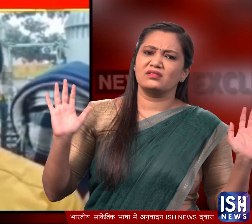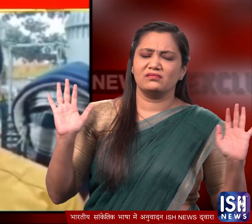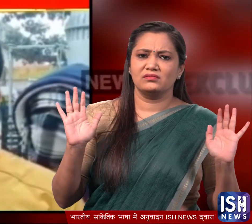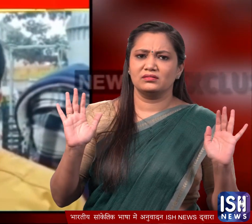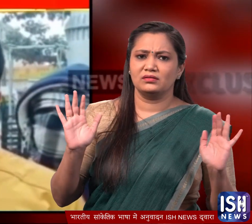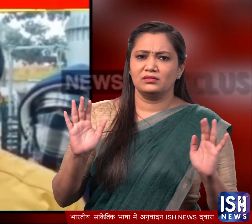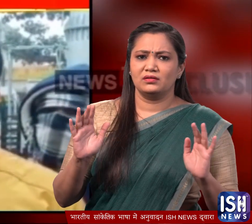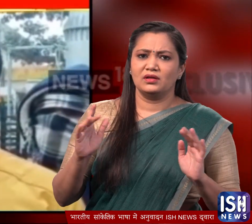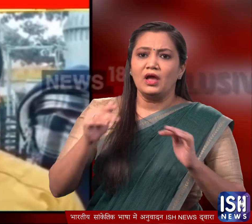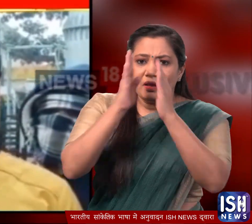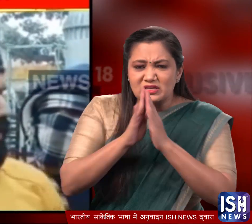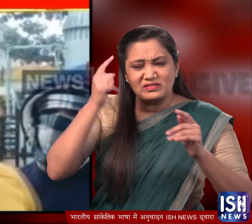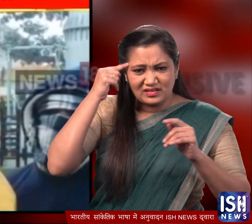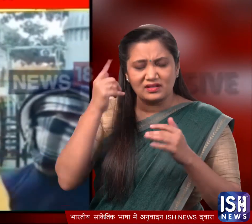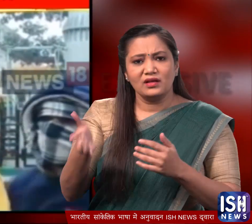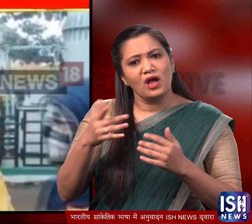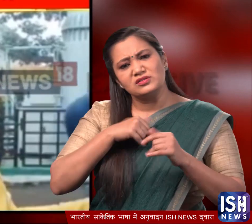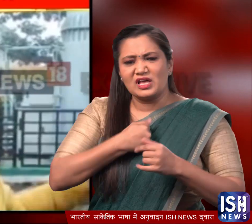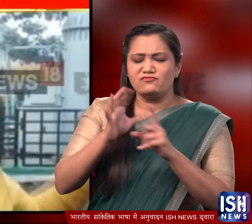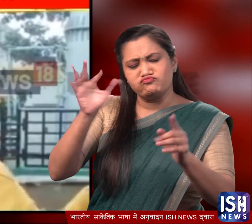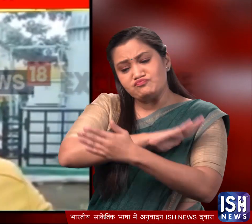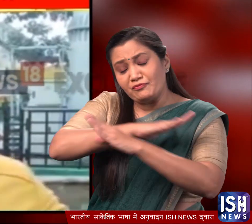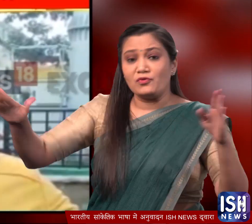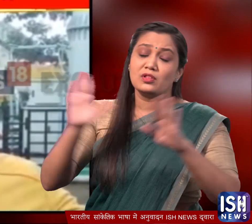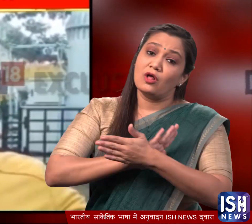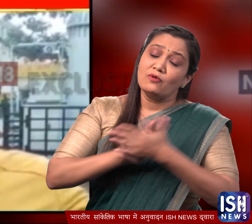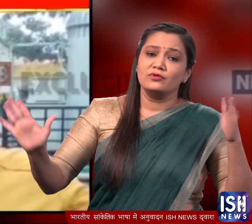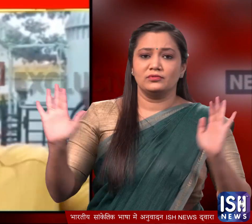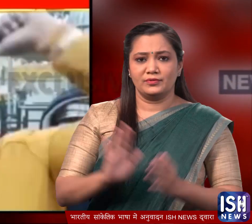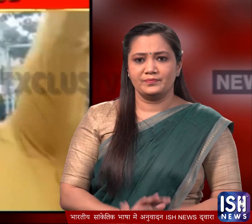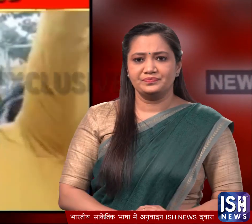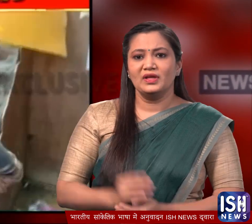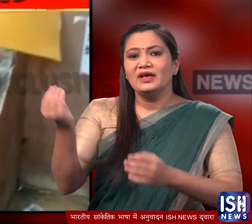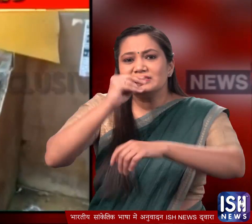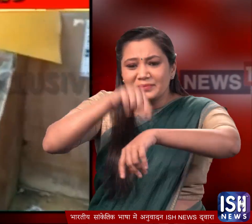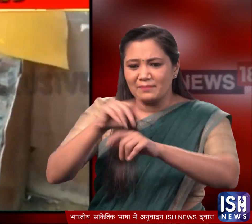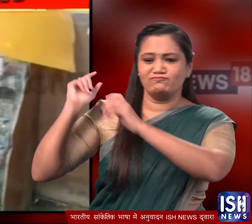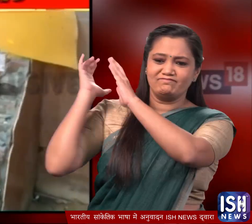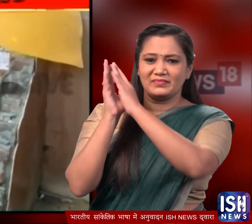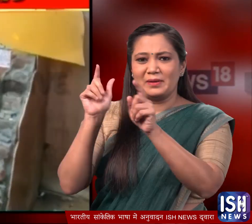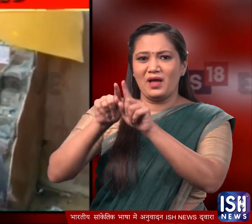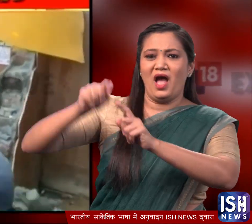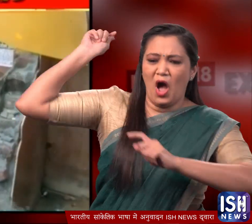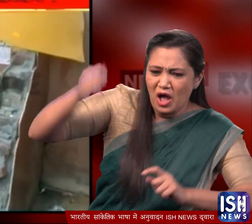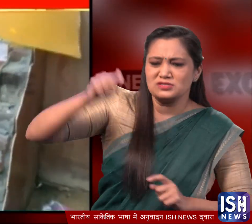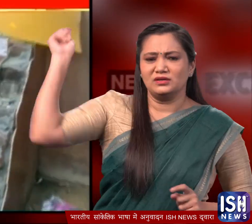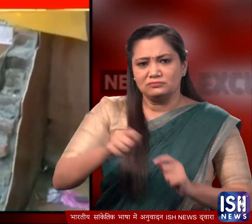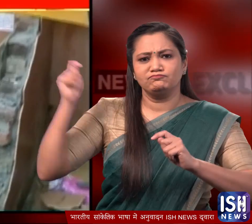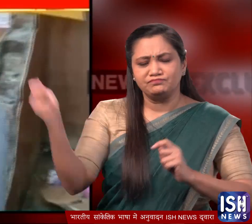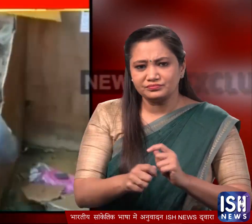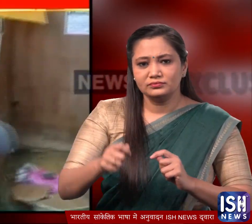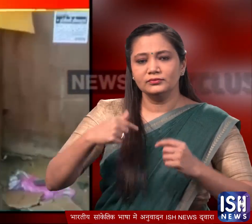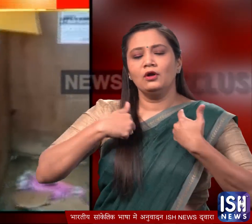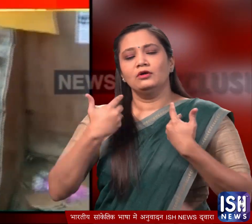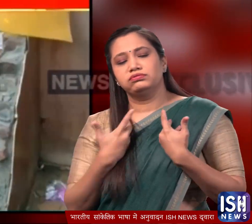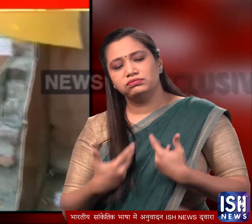ढाने में सक्षम है और हम इसे ढा चुके हैं और अभी इसे साफ कर देंगे, बिल्कुल साफ करेंगे। थोड़ी देर बाद एक आदमी हथौड़ा लेकर एक दीवार को तोड़ने